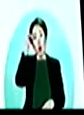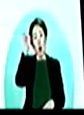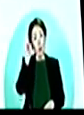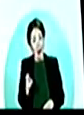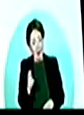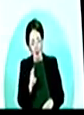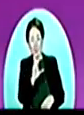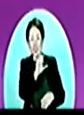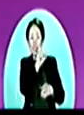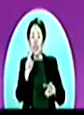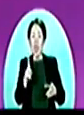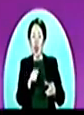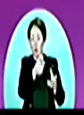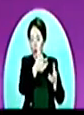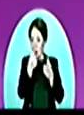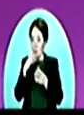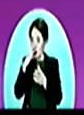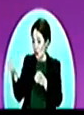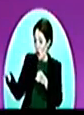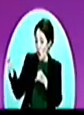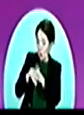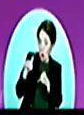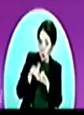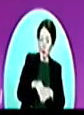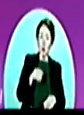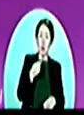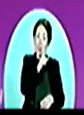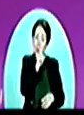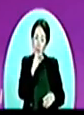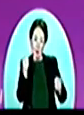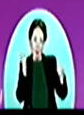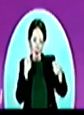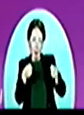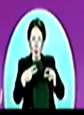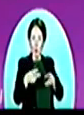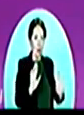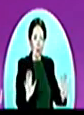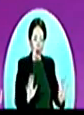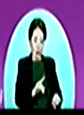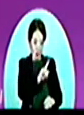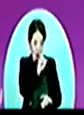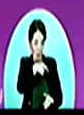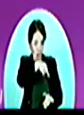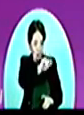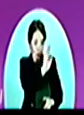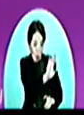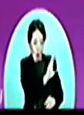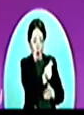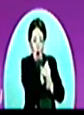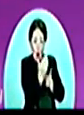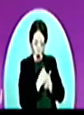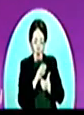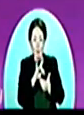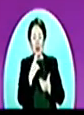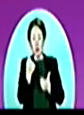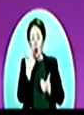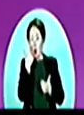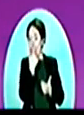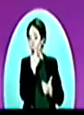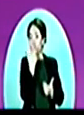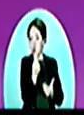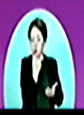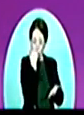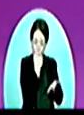зээлийн мэдээллийн санд холбогдох мэдээллийг илгээснээр зээлийн давхардал үүсэхгүй, зээлдэгчийн орлого барьцааг бодитоор